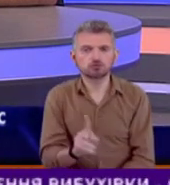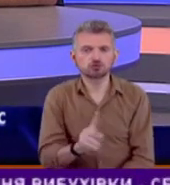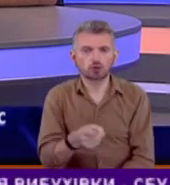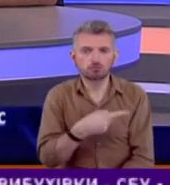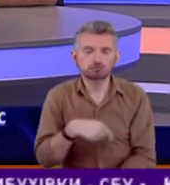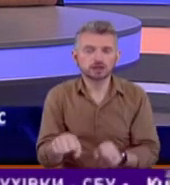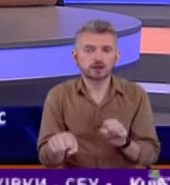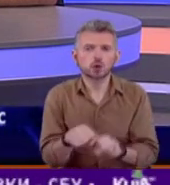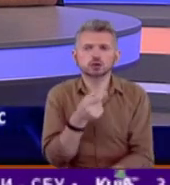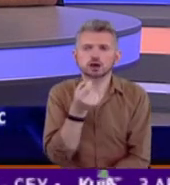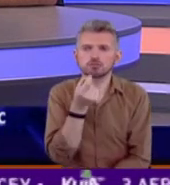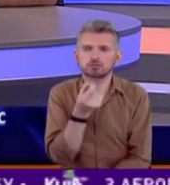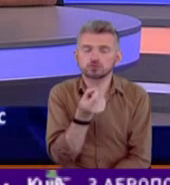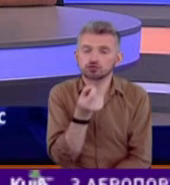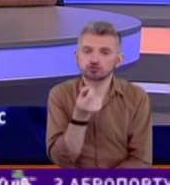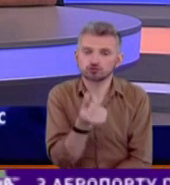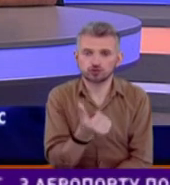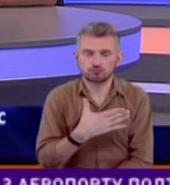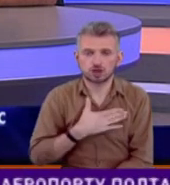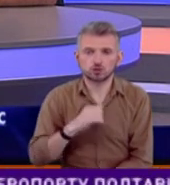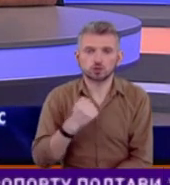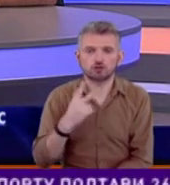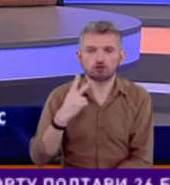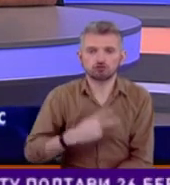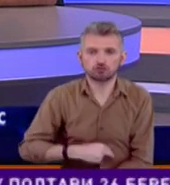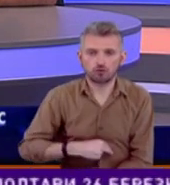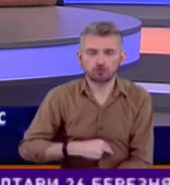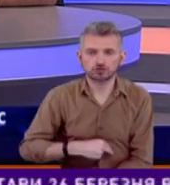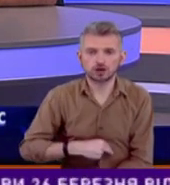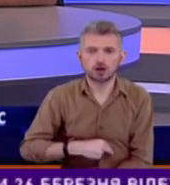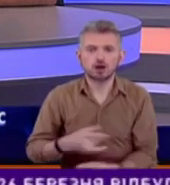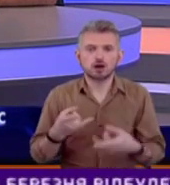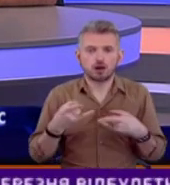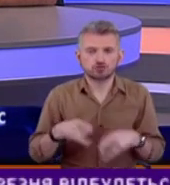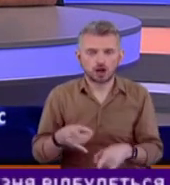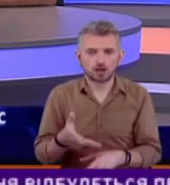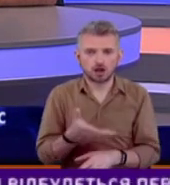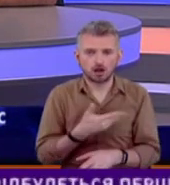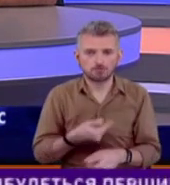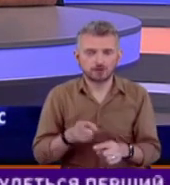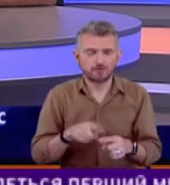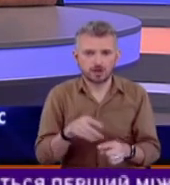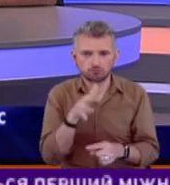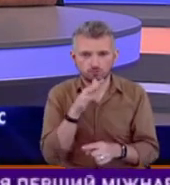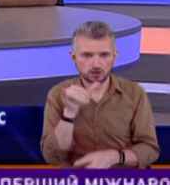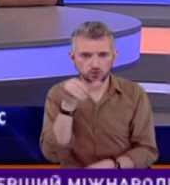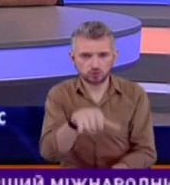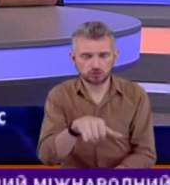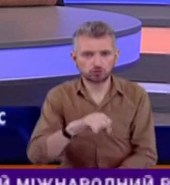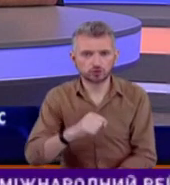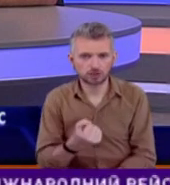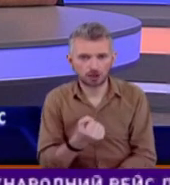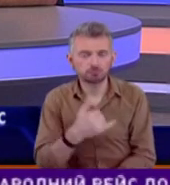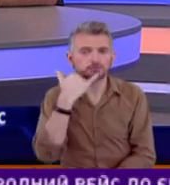мы нарушили буквально вот чуть-чуть, у моих друзей дочь ржала, а мы как раз в этот момент к друзьям прилетели.